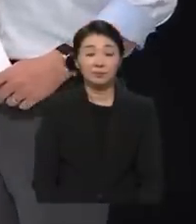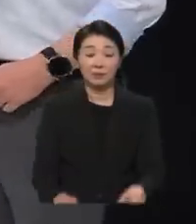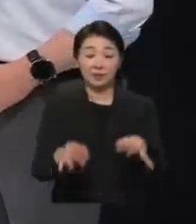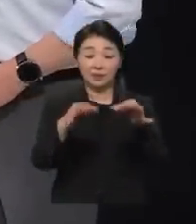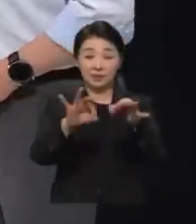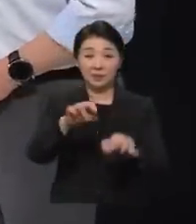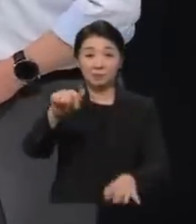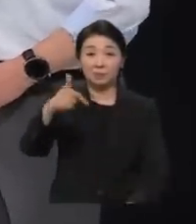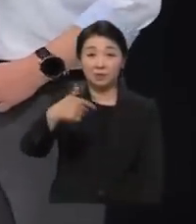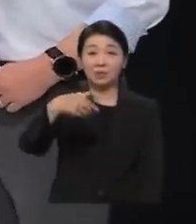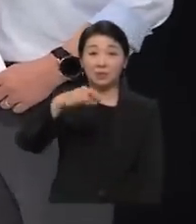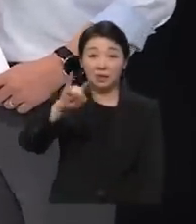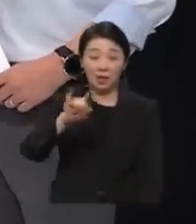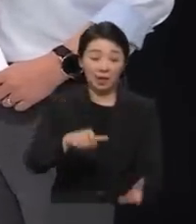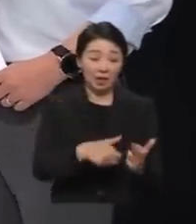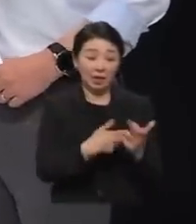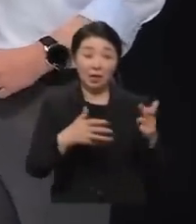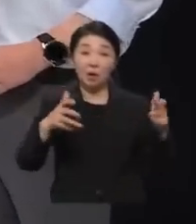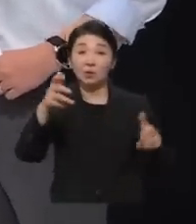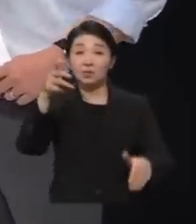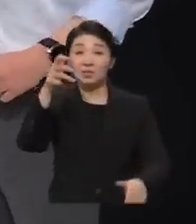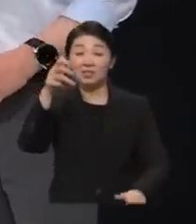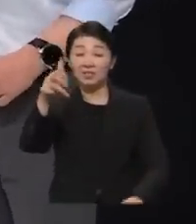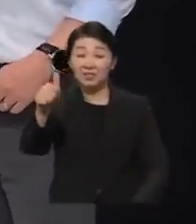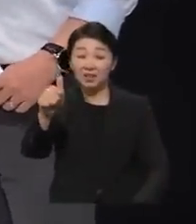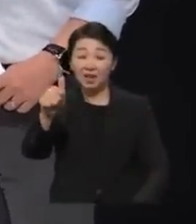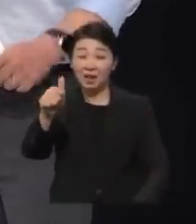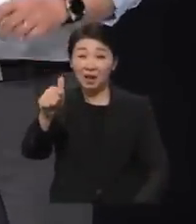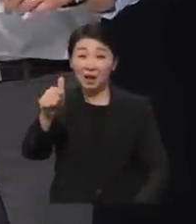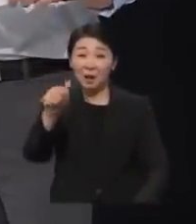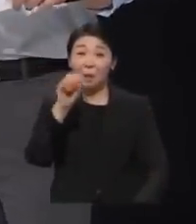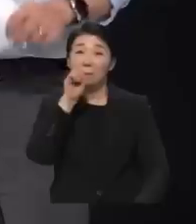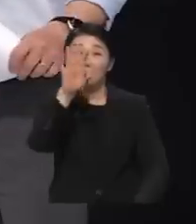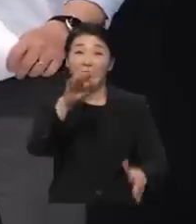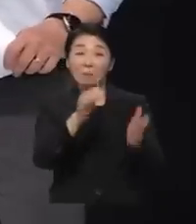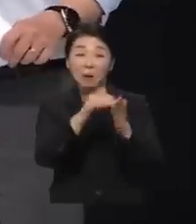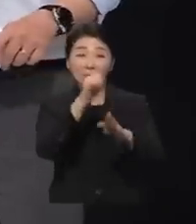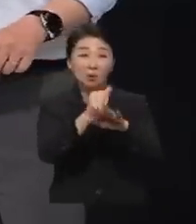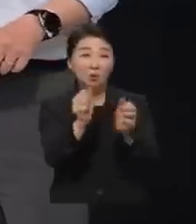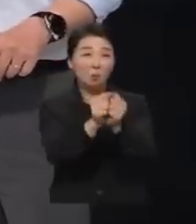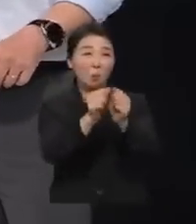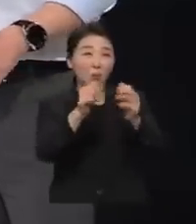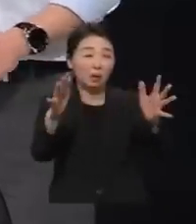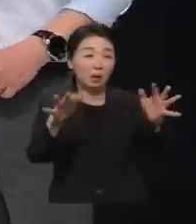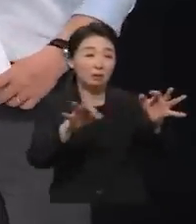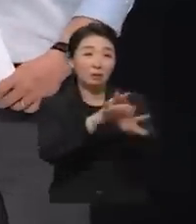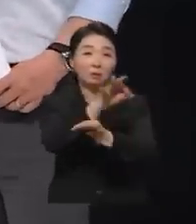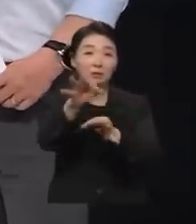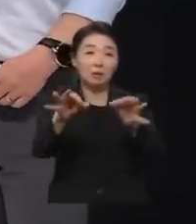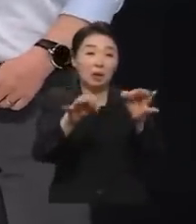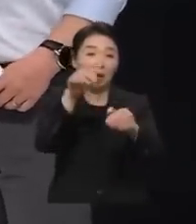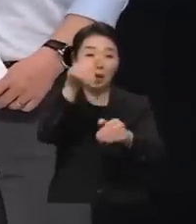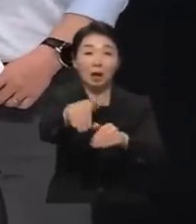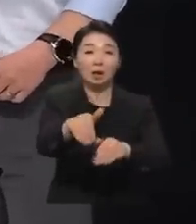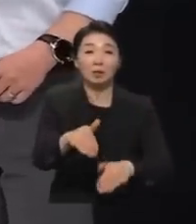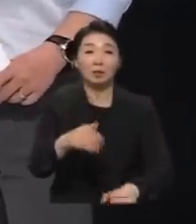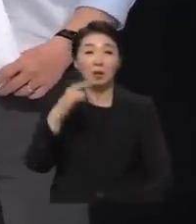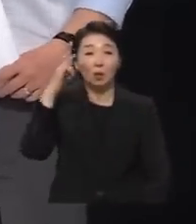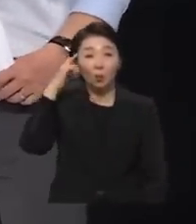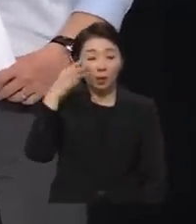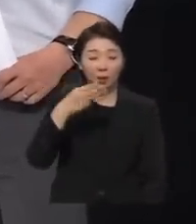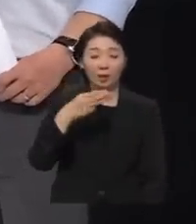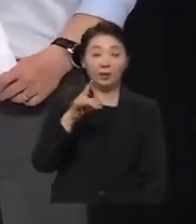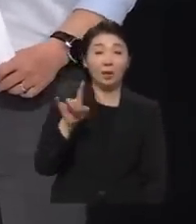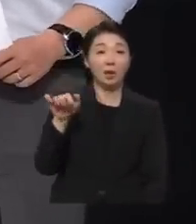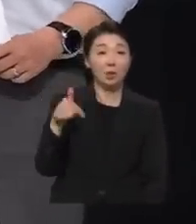김진태 강원지사가 쏘아올린 작은 공이 폭탄이 돼 우리 경제에 떨어졌습니다. 이른바 레고랜드